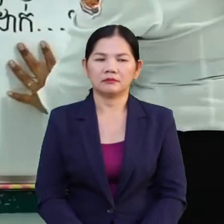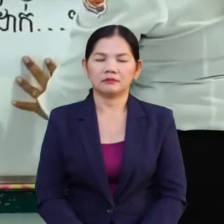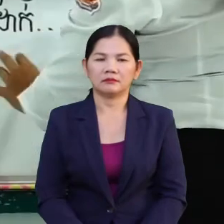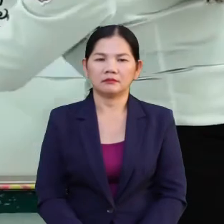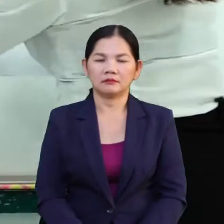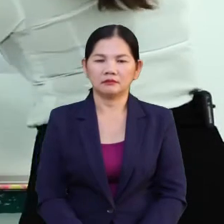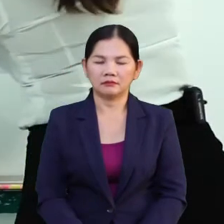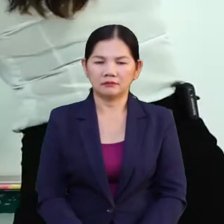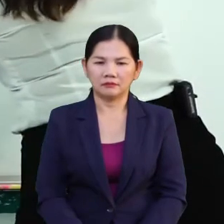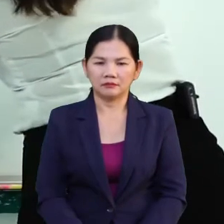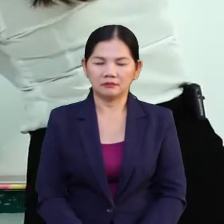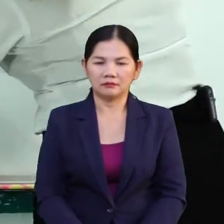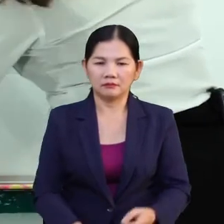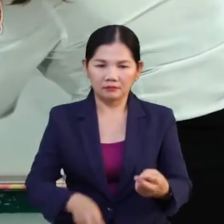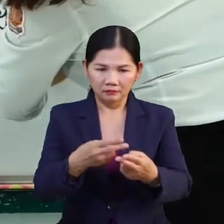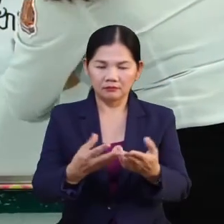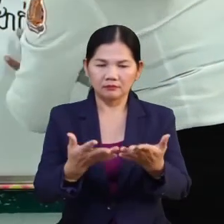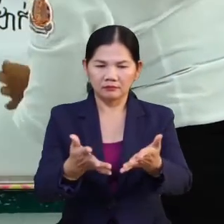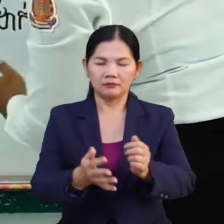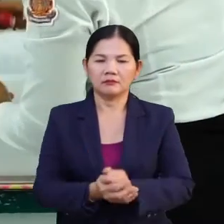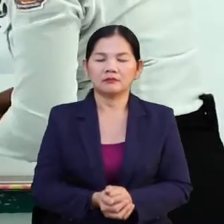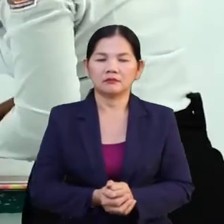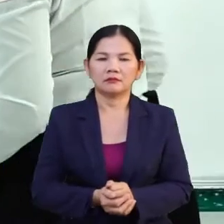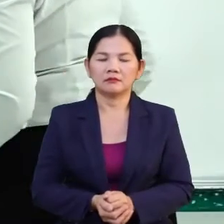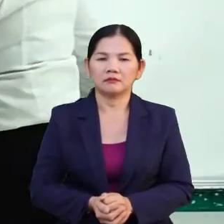តើឥឡូវយើងមកទៀងទាត់ចម្លើយទាំងអស់គ្នា